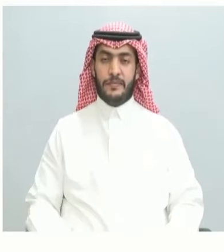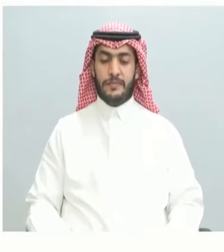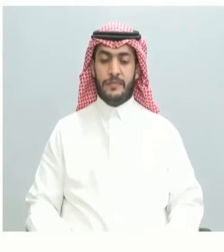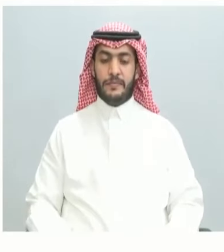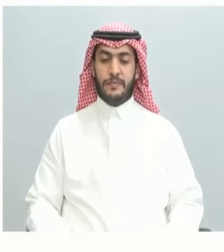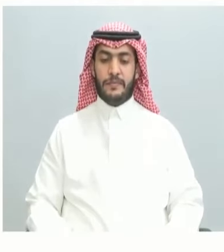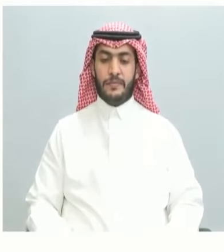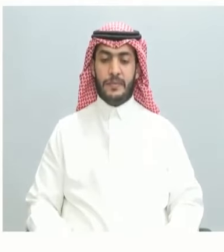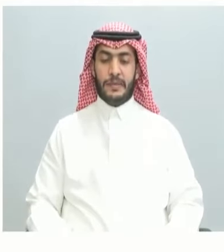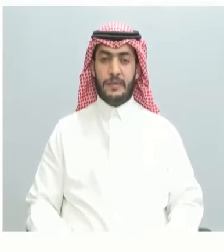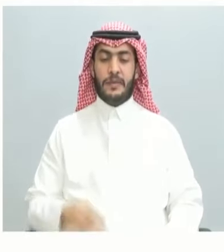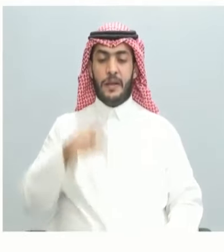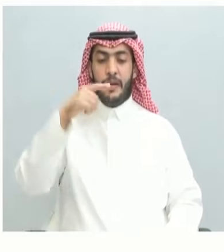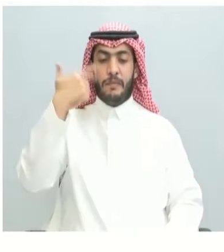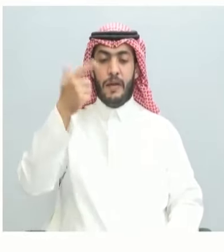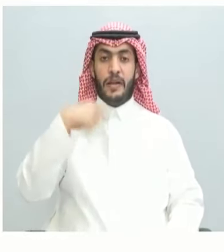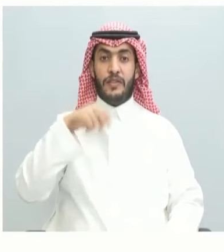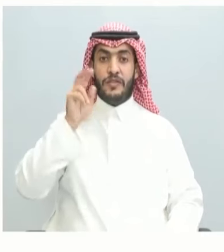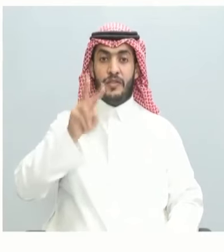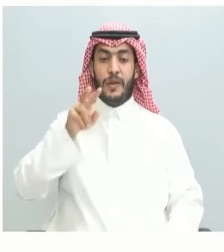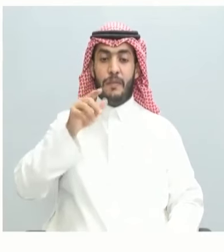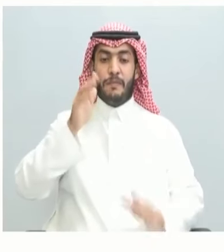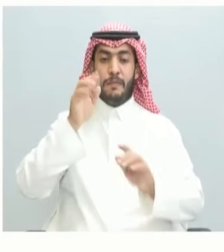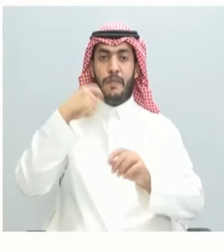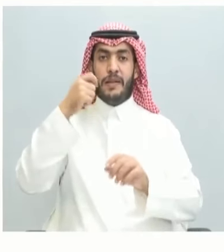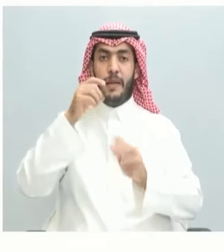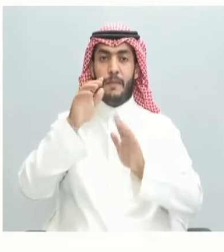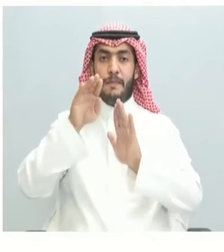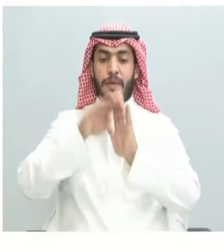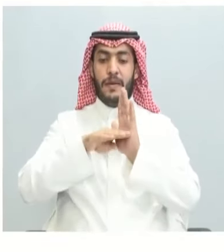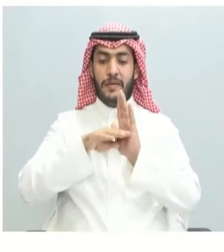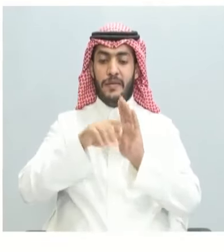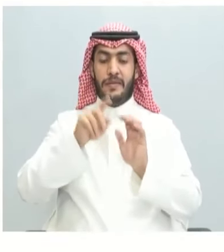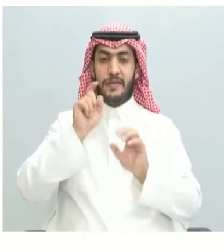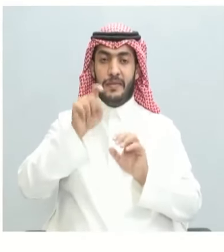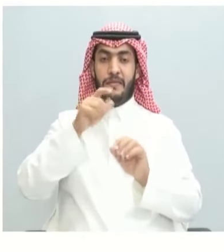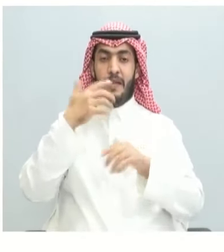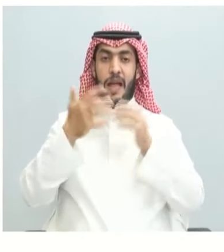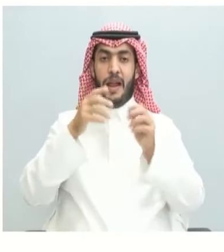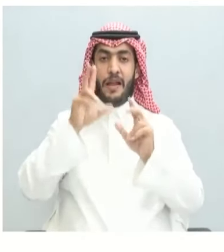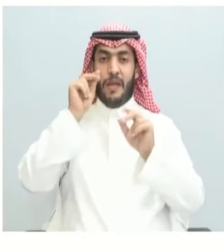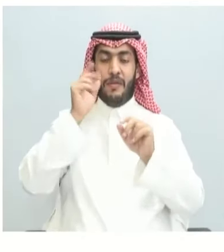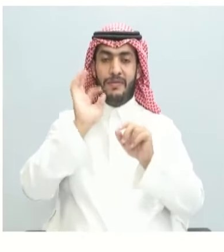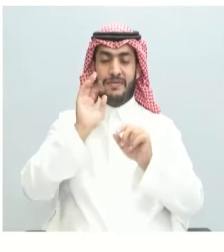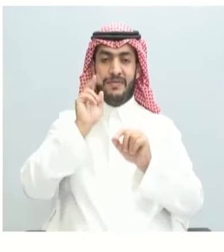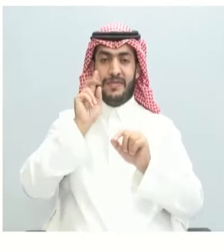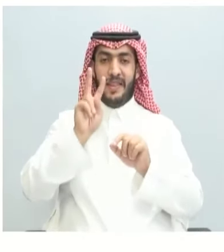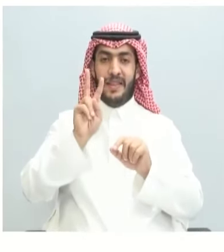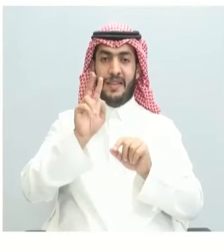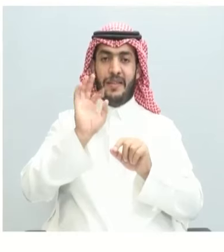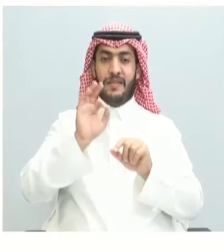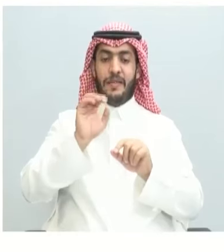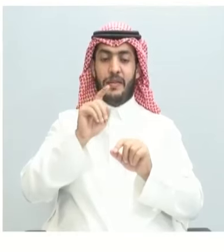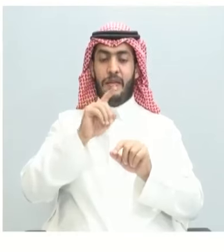المعاكس طيب ماذا سيحصل عند التشغيل المقطع البرمجي عند تشغيل هذا المقطع ستتحرك القطه مثل ما ذكرنا اثنان في